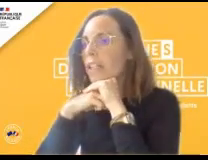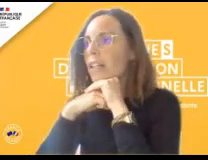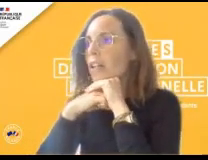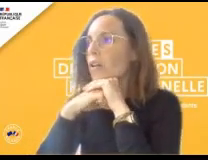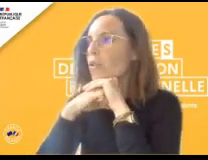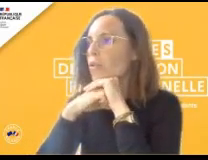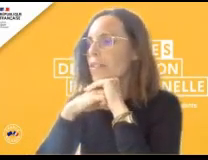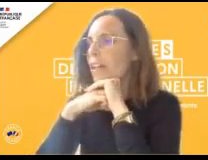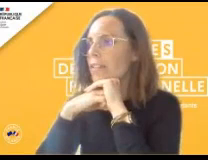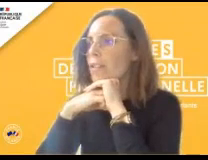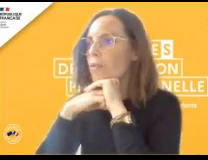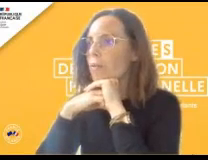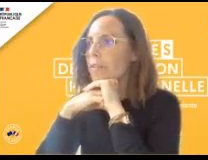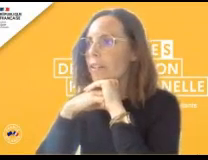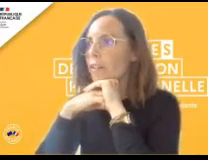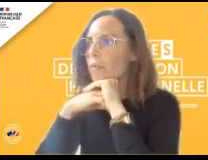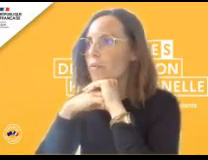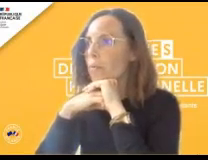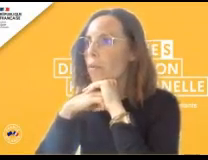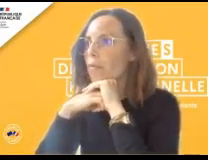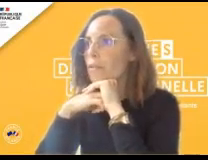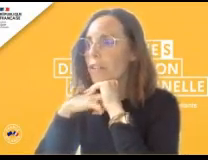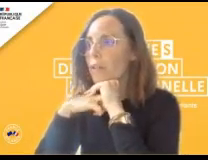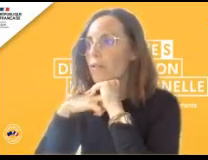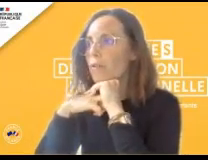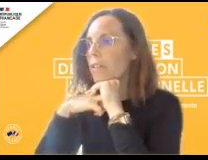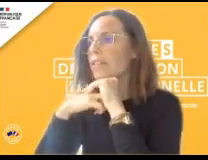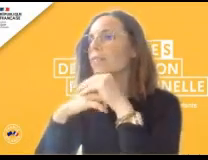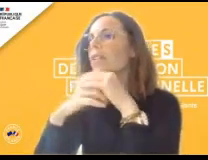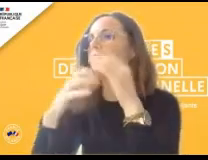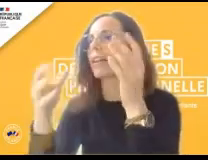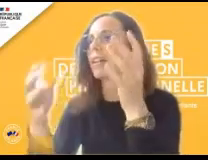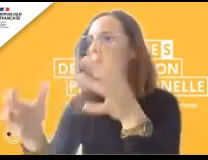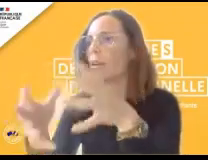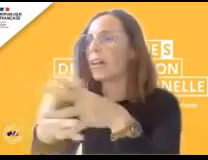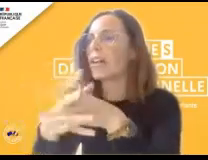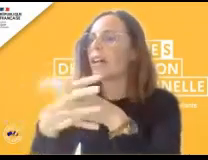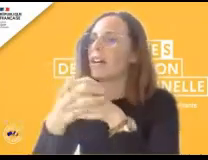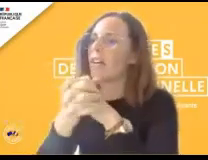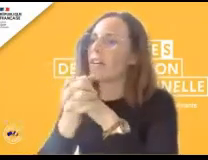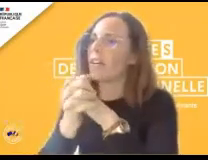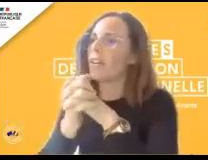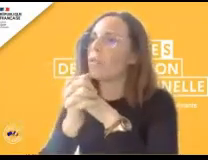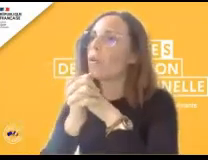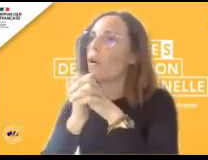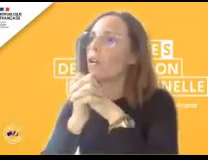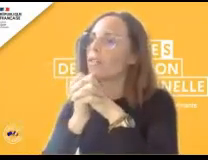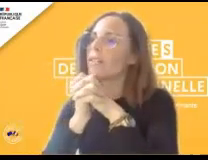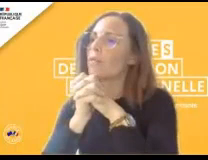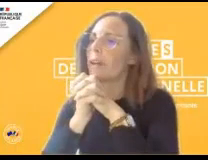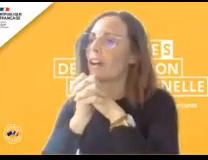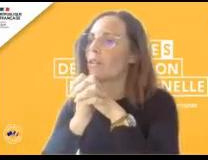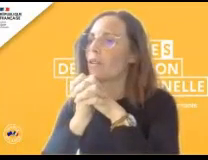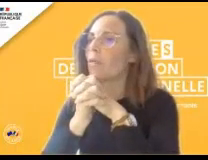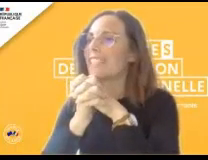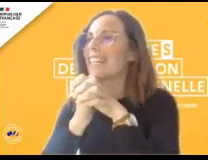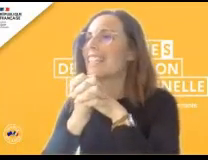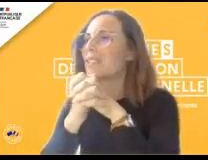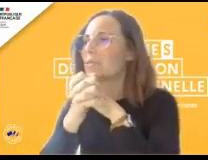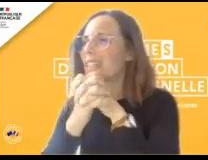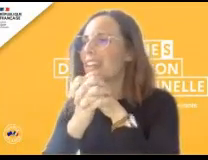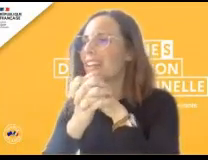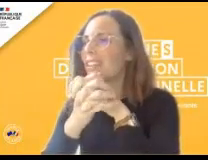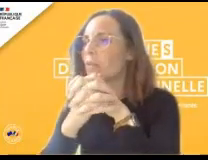notamment le service de conseil en évolution professionnelle. Donc, suite à cette dernière réforme, le rôle des opérateurs, on va